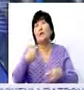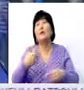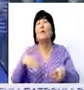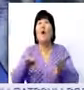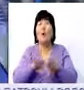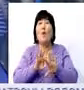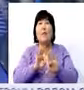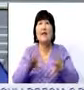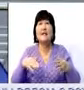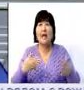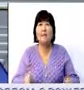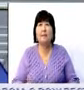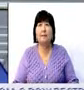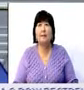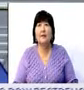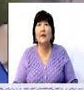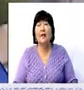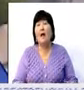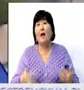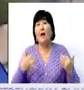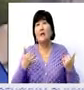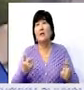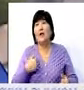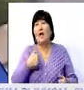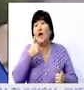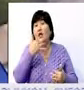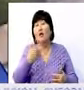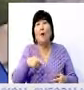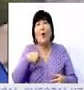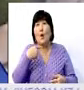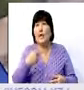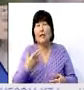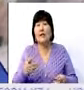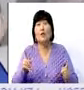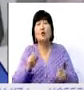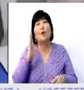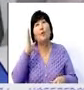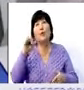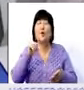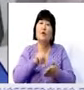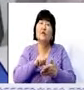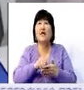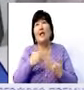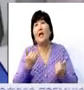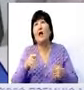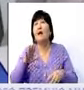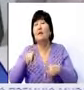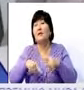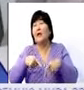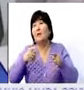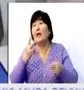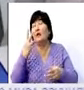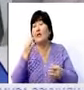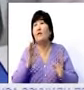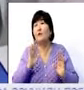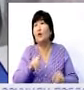образом. Сейчас я не могу ничего сказать по вот тому, буду ли я выступать или нет, на самом деле, потому что 2 дня